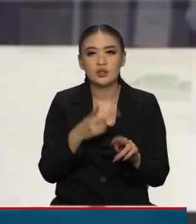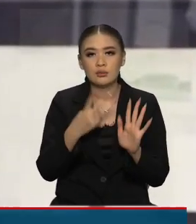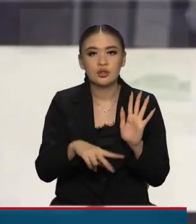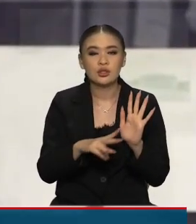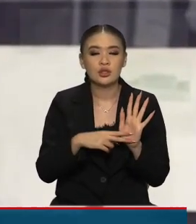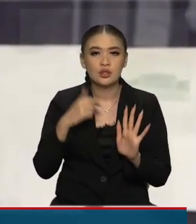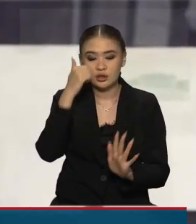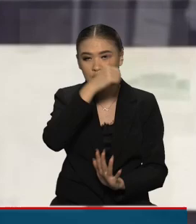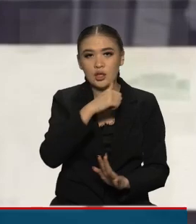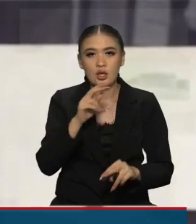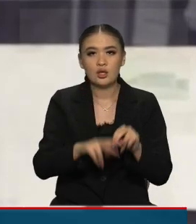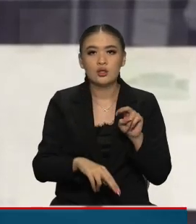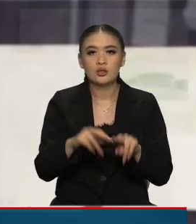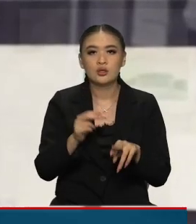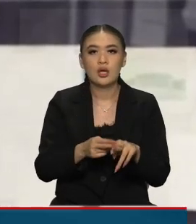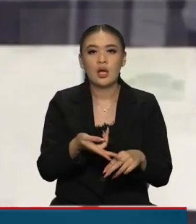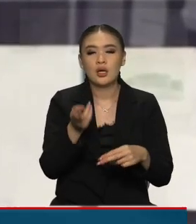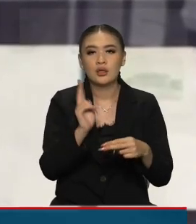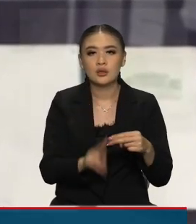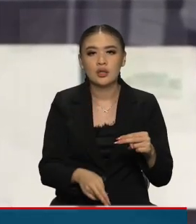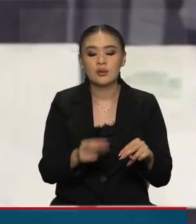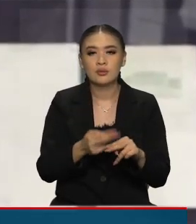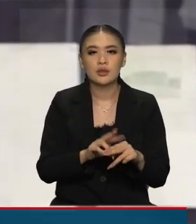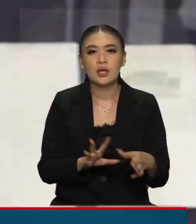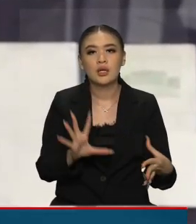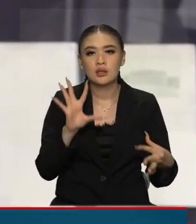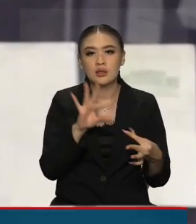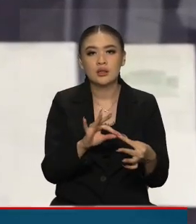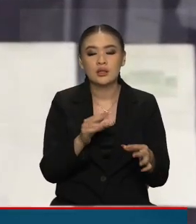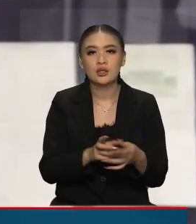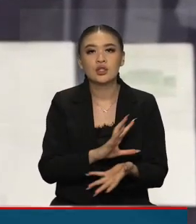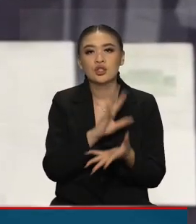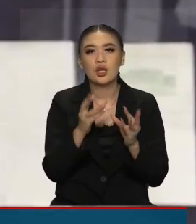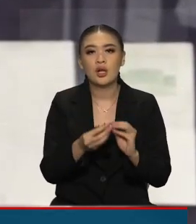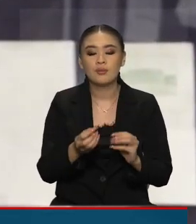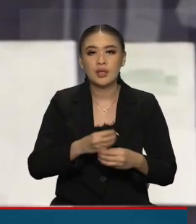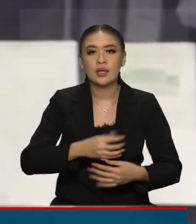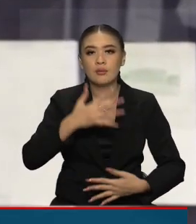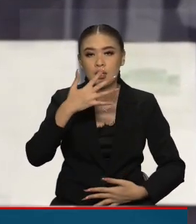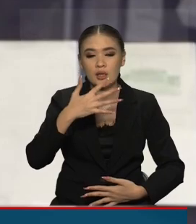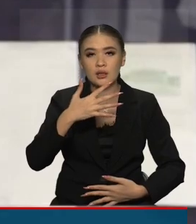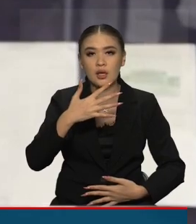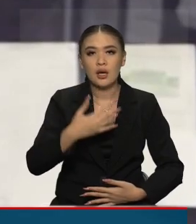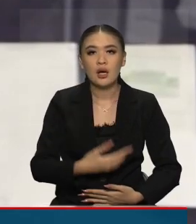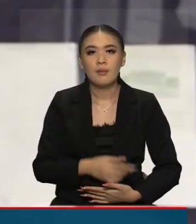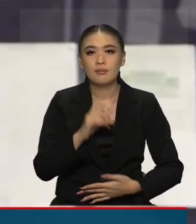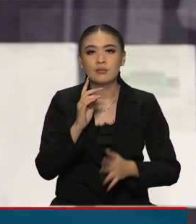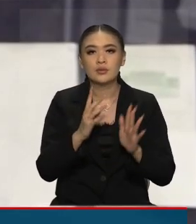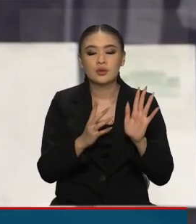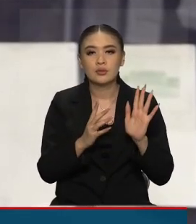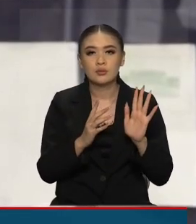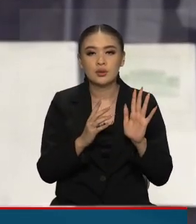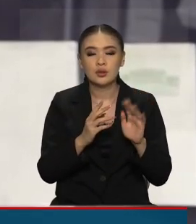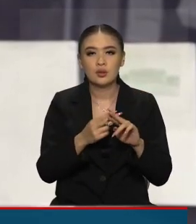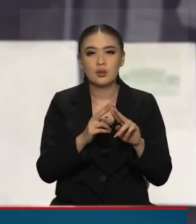бұл құрылыс аяқталып, іске қосылған. Жалпы бұл ғимарат 19